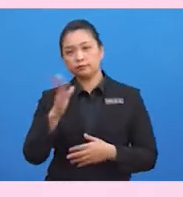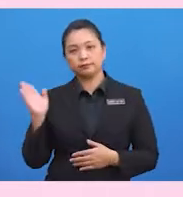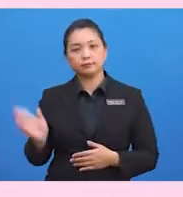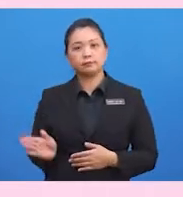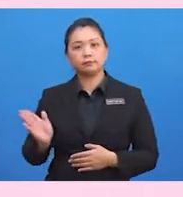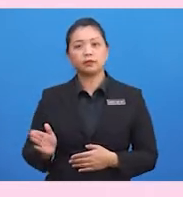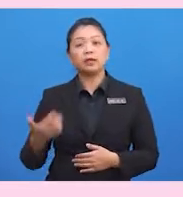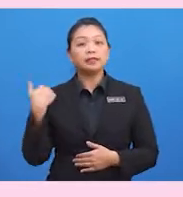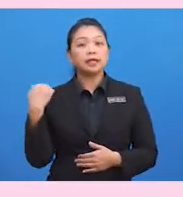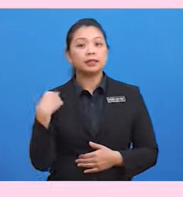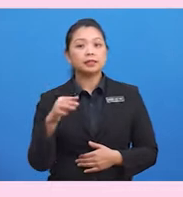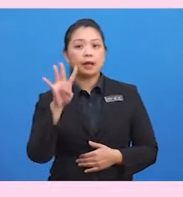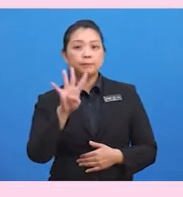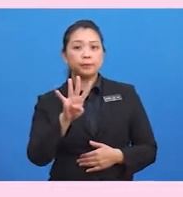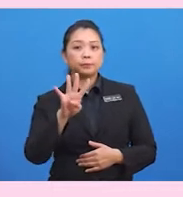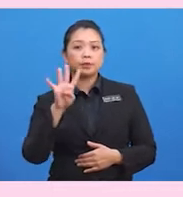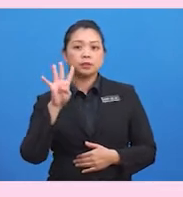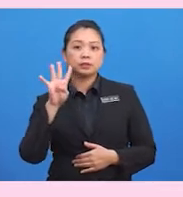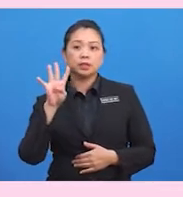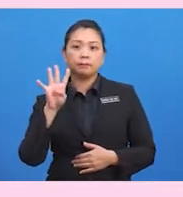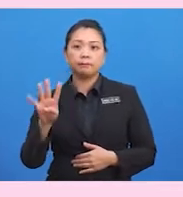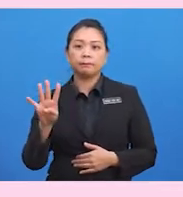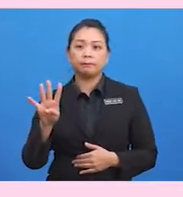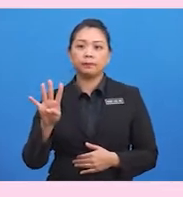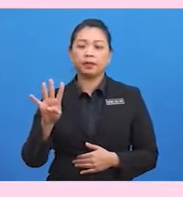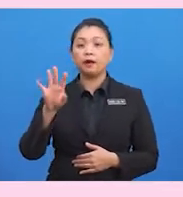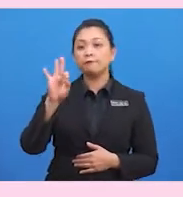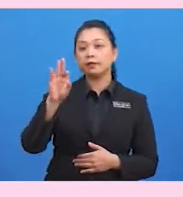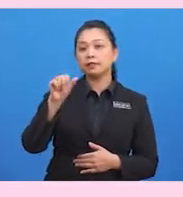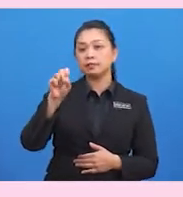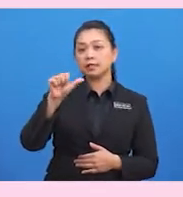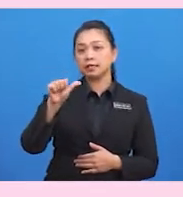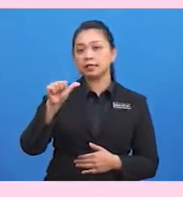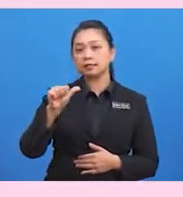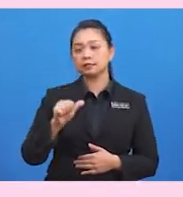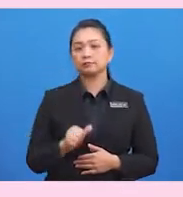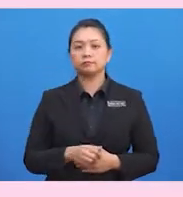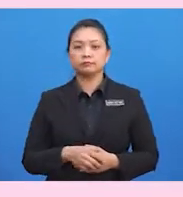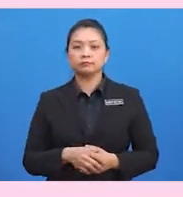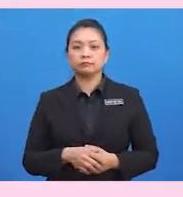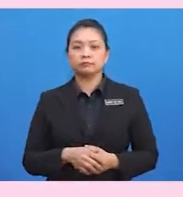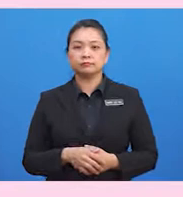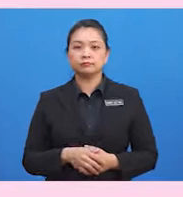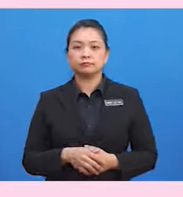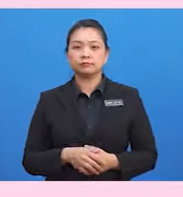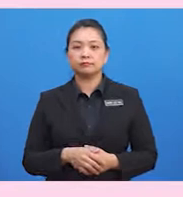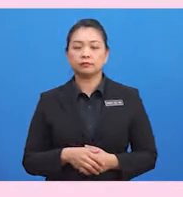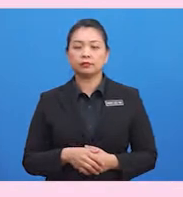Melati ini mengandungi 44 pasal berkaitan hak istimewa